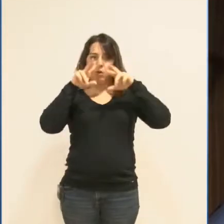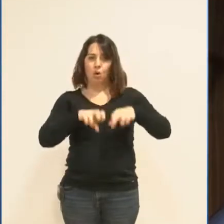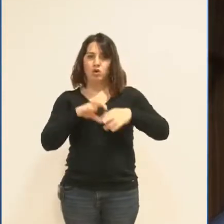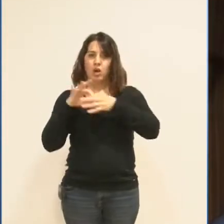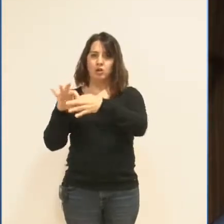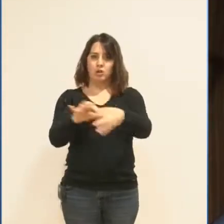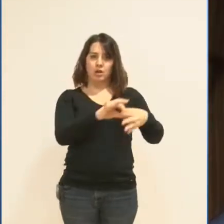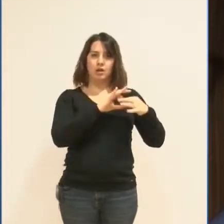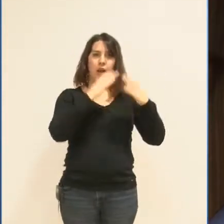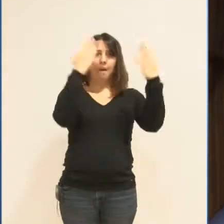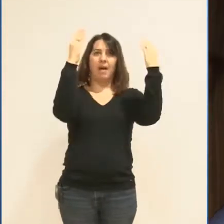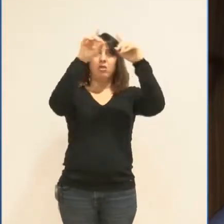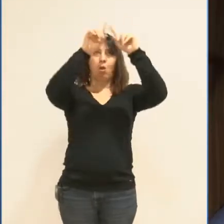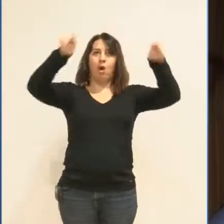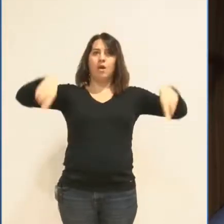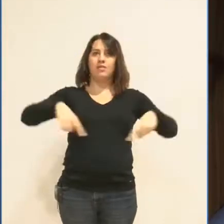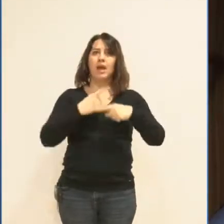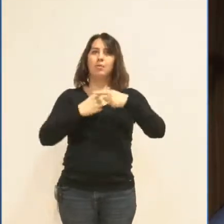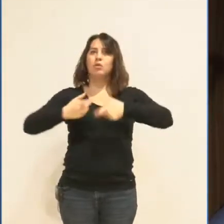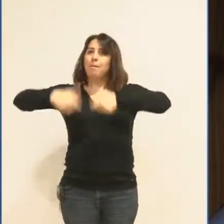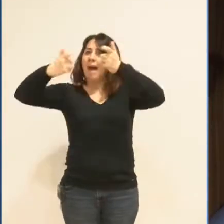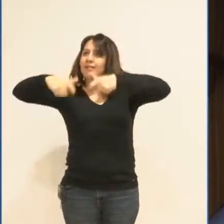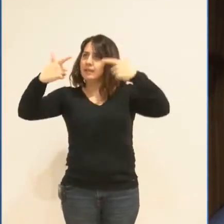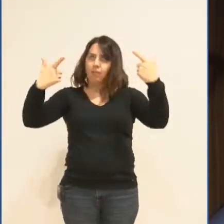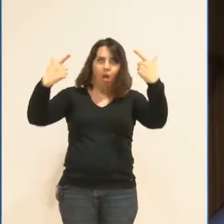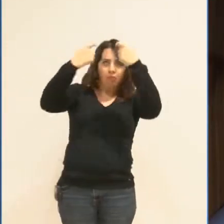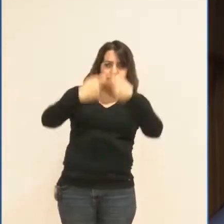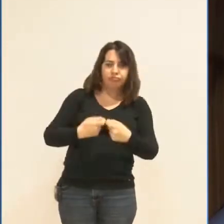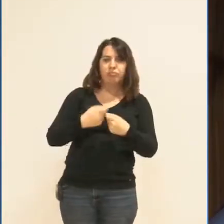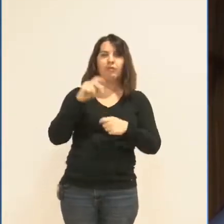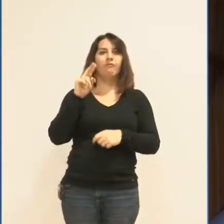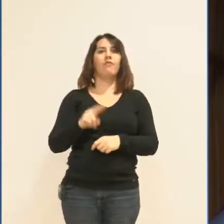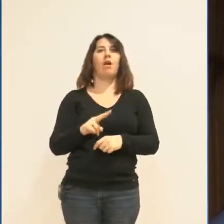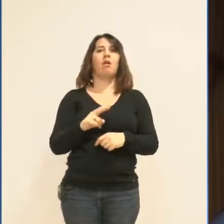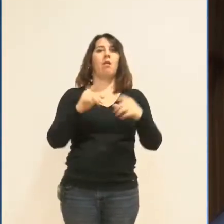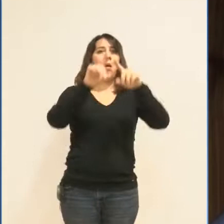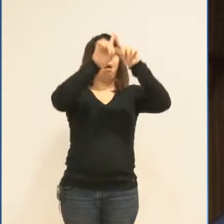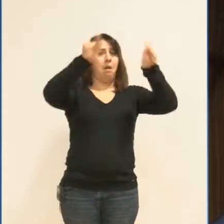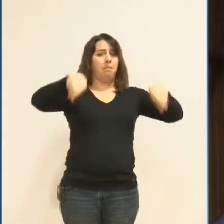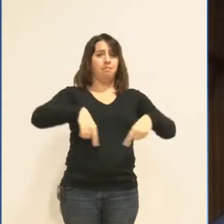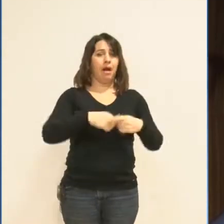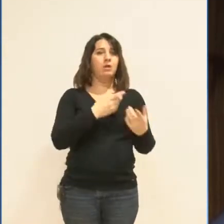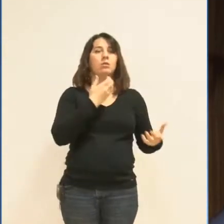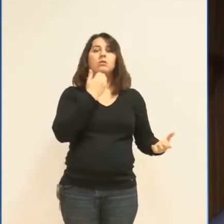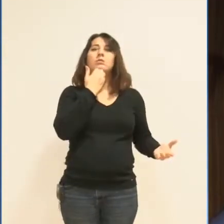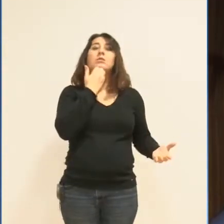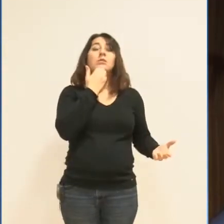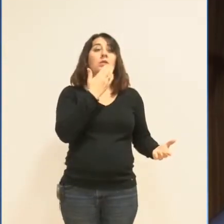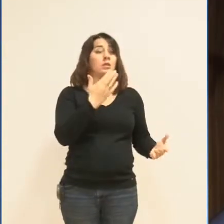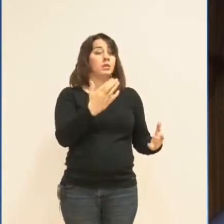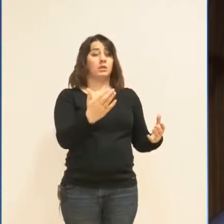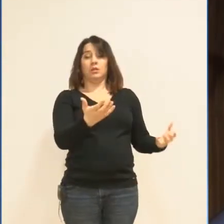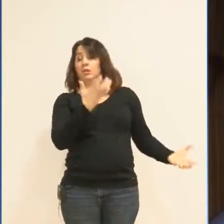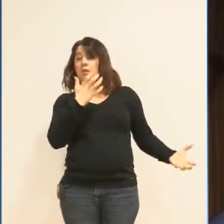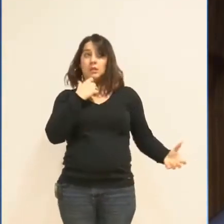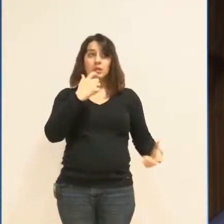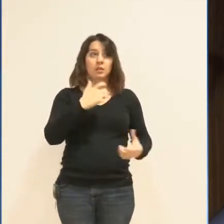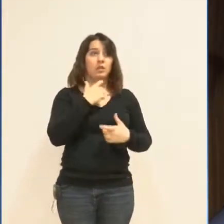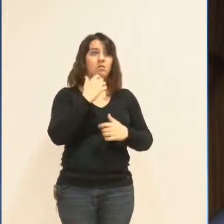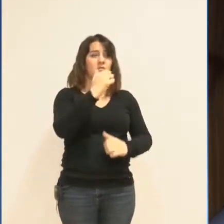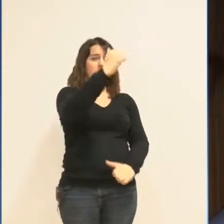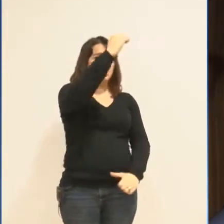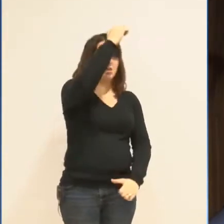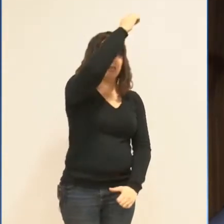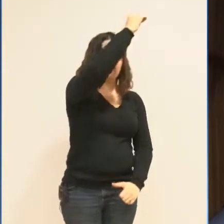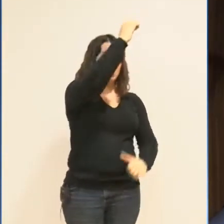la taille des panneaux d'affichage et celle du bâti qui les entoure. Certains panneaux d'affichage nous paraissent d'autant plus insupportables, agressifs, que leur taille déparée avec